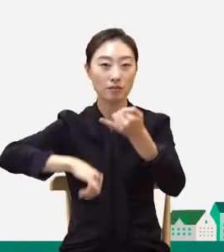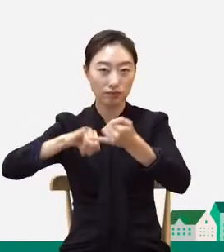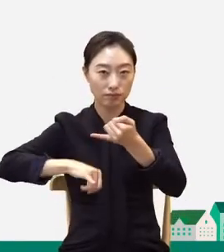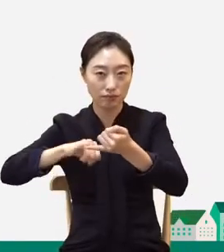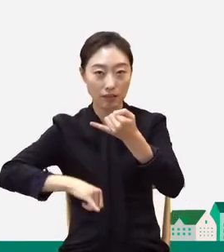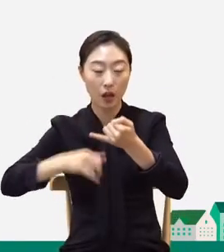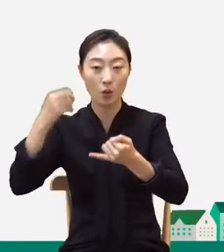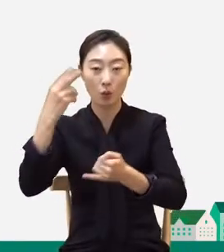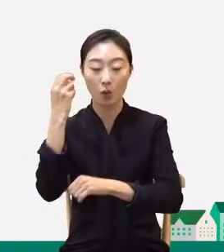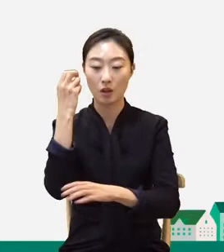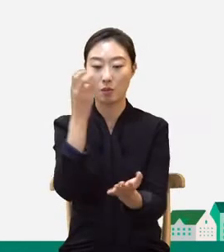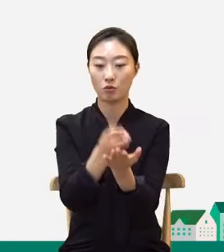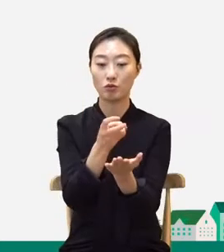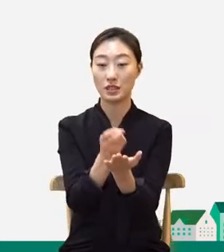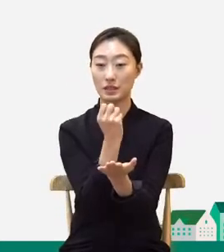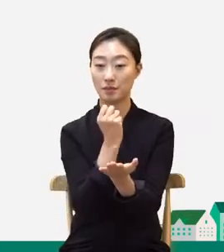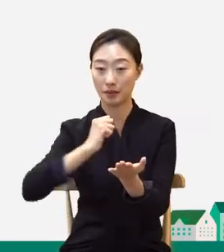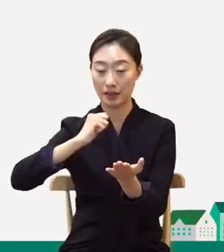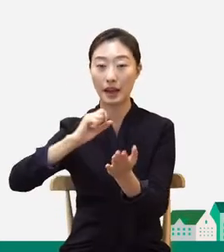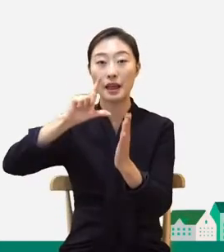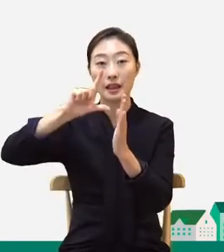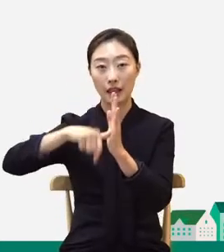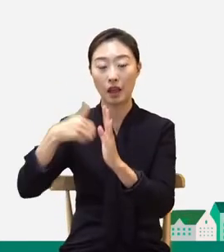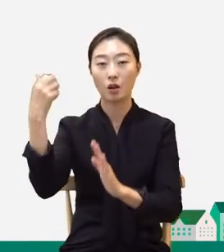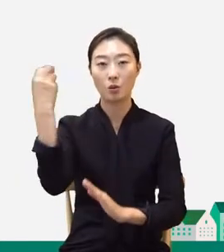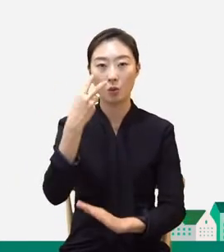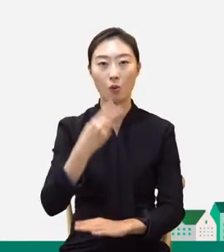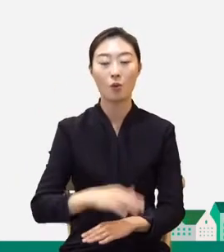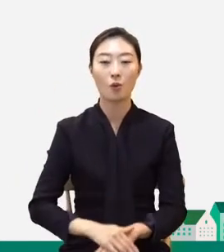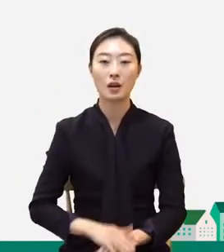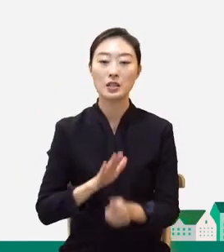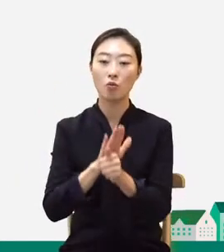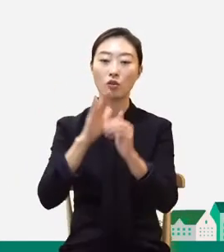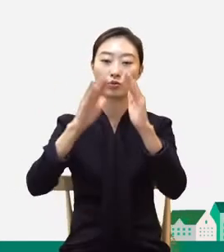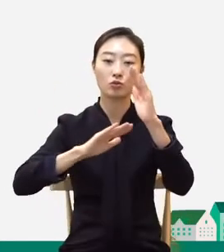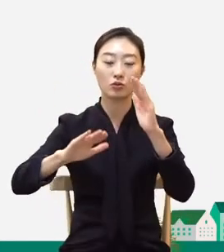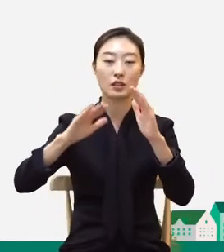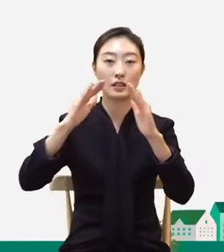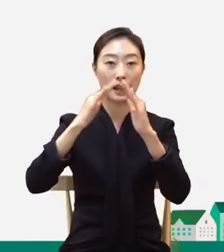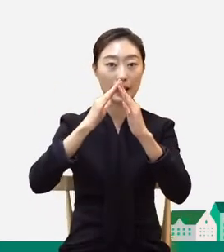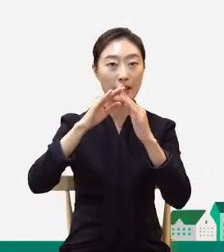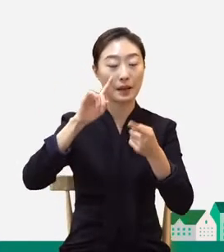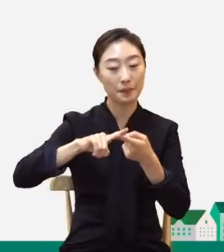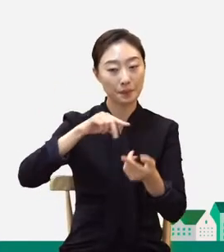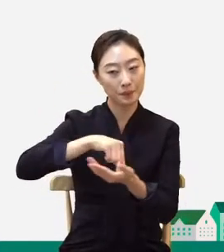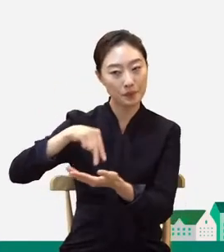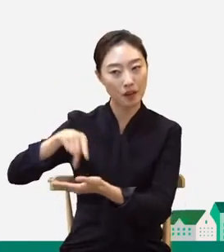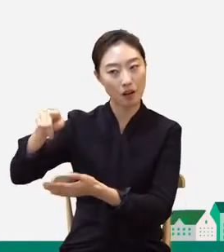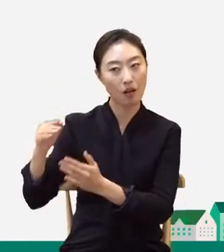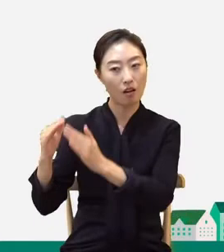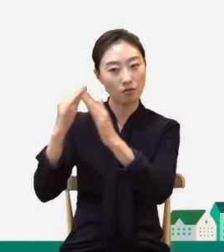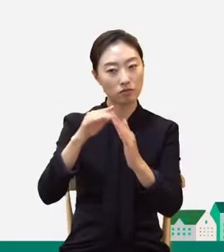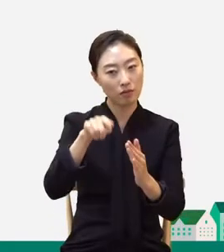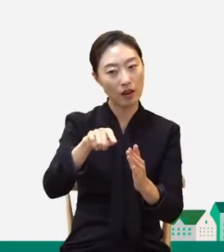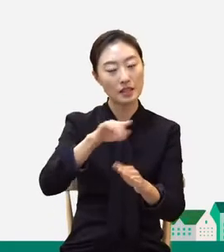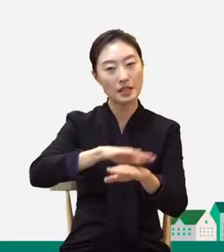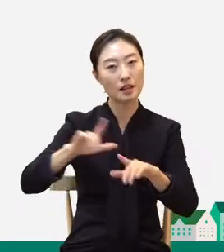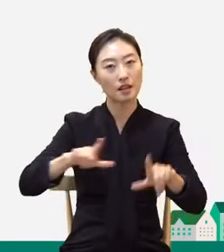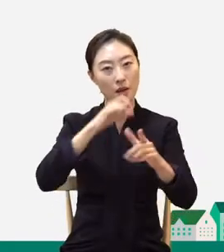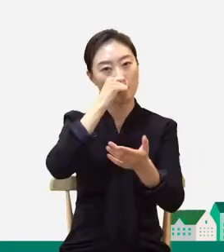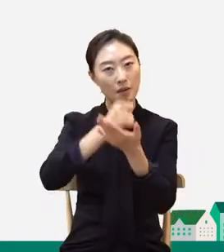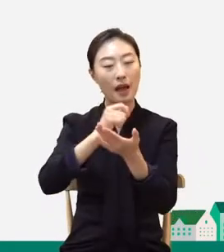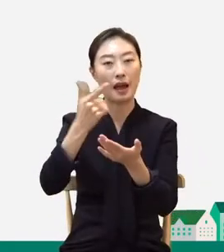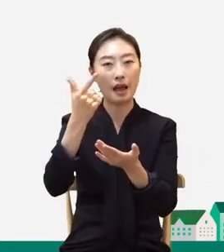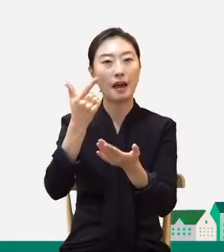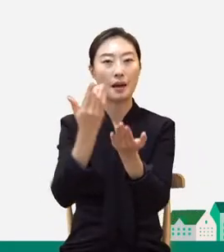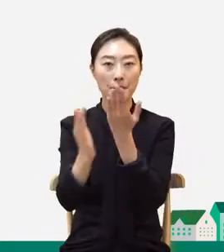대한 기본 규칙을 어기는 경우, 그리고 지원주택에서 판단하기에 지원주택 생활이 부적절하다고 인정되는 경우도 해당이